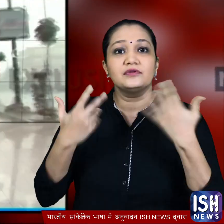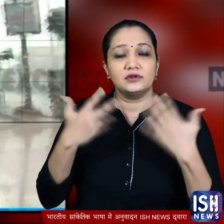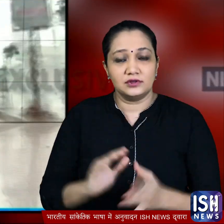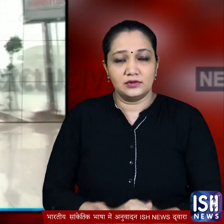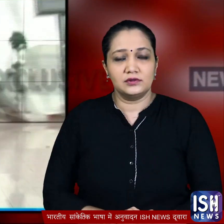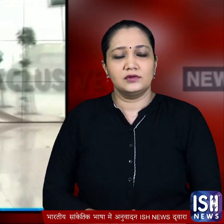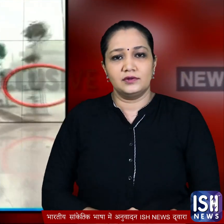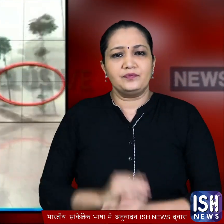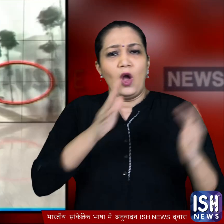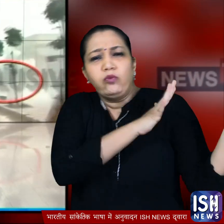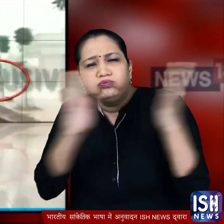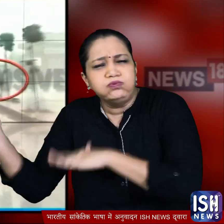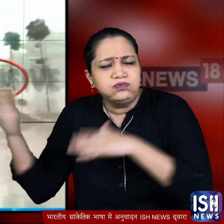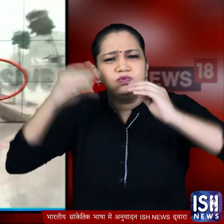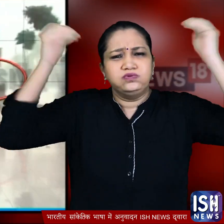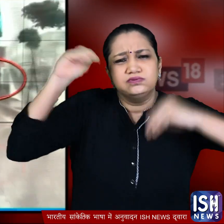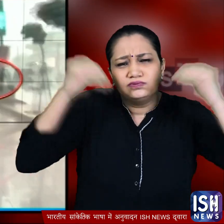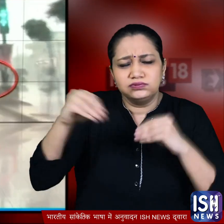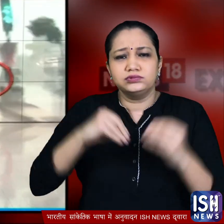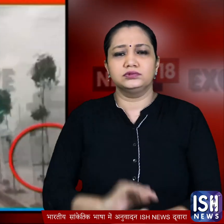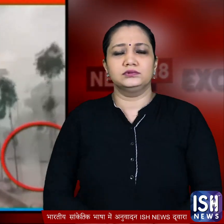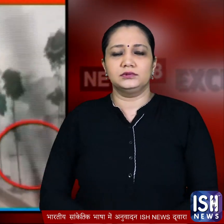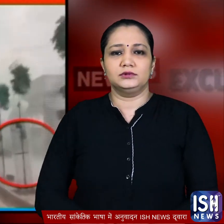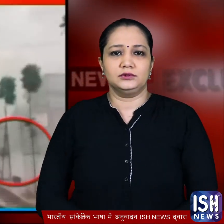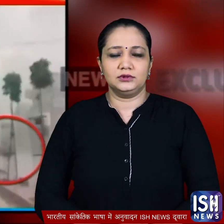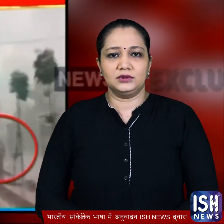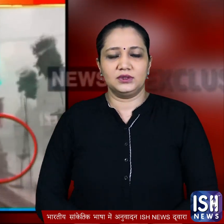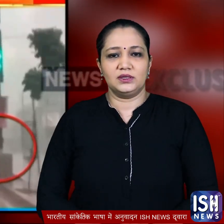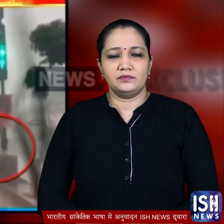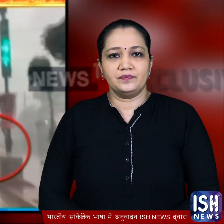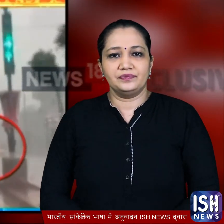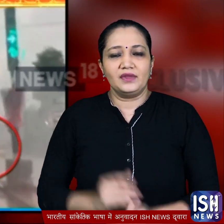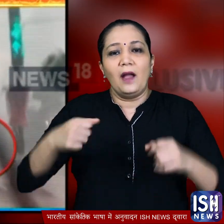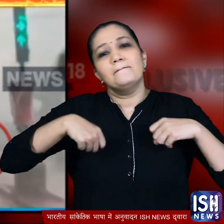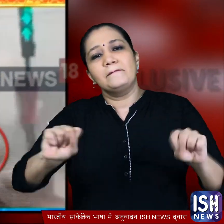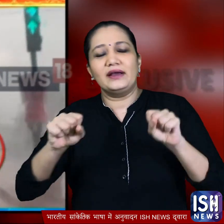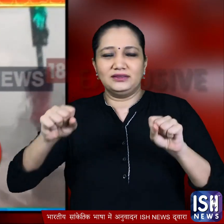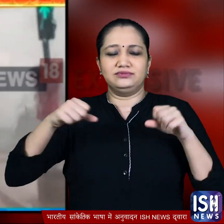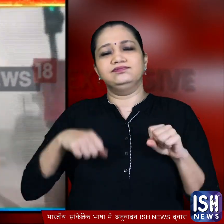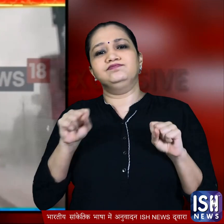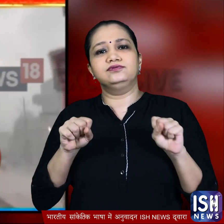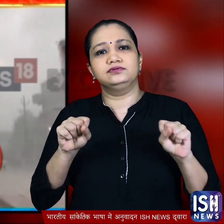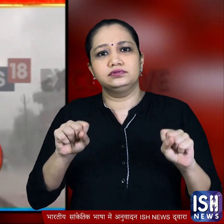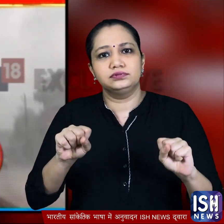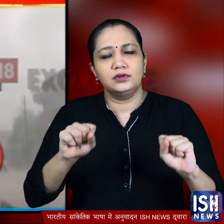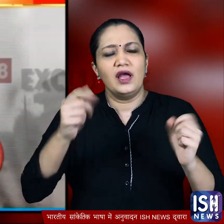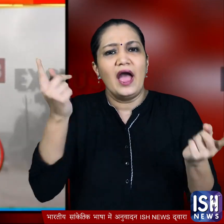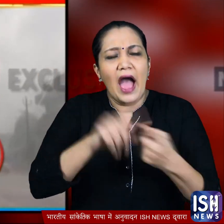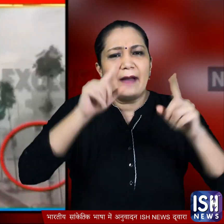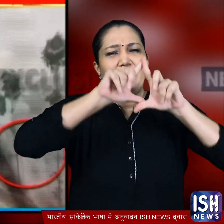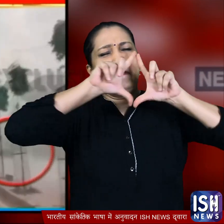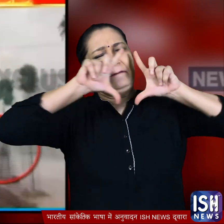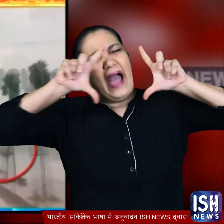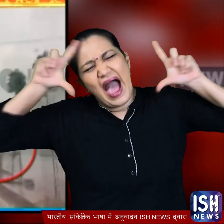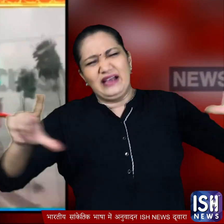पड़ी। हादसे के वक्त वहां तेज हवाओं के साथ बारिश हो रही थी। ऐसे में जब वो मोटरसाइकिल सवार जोड़ा आगे बढ़ा, वहां मौजूद